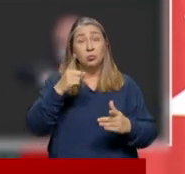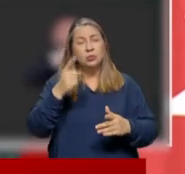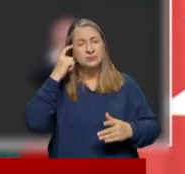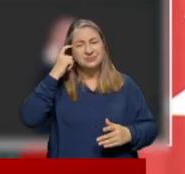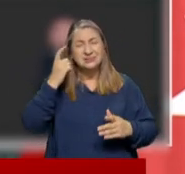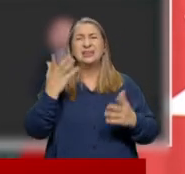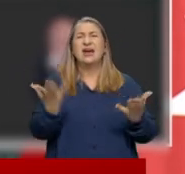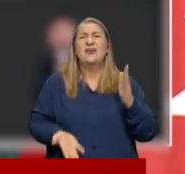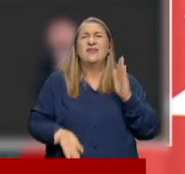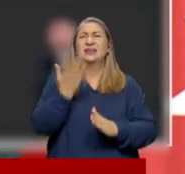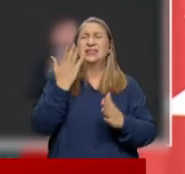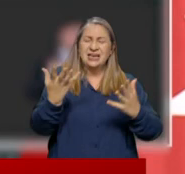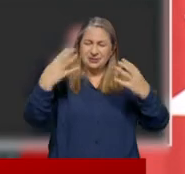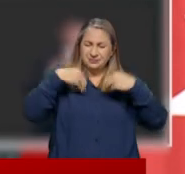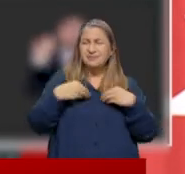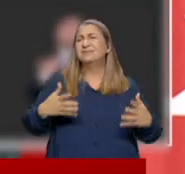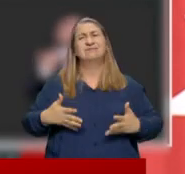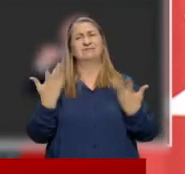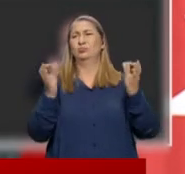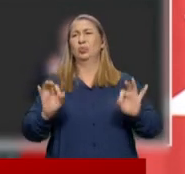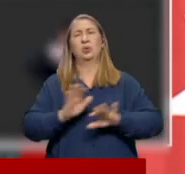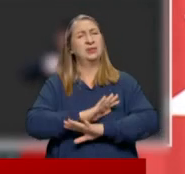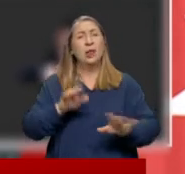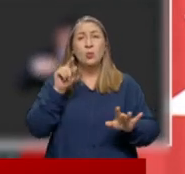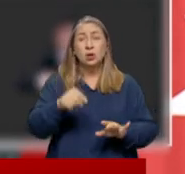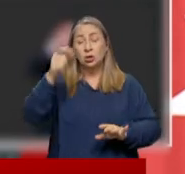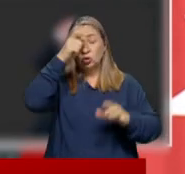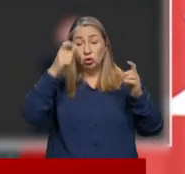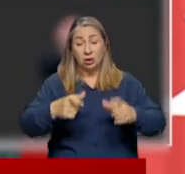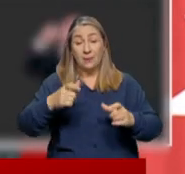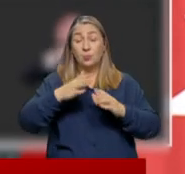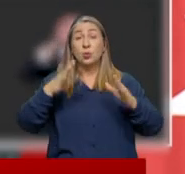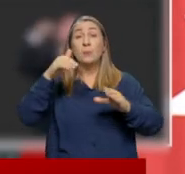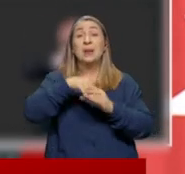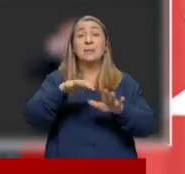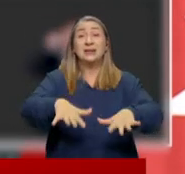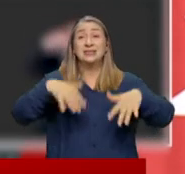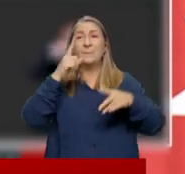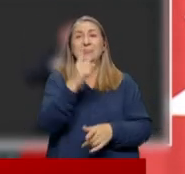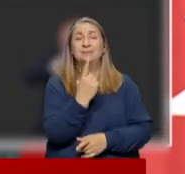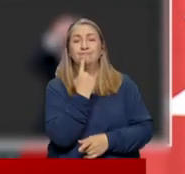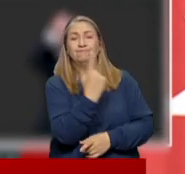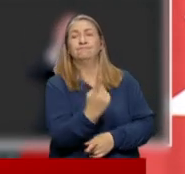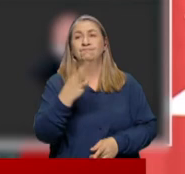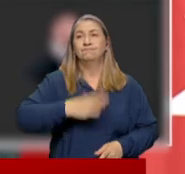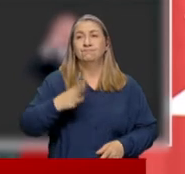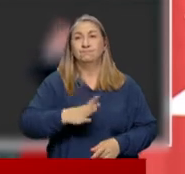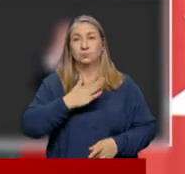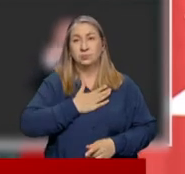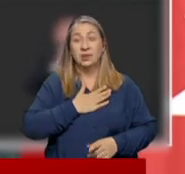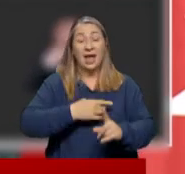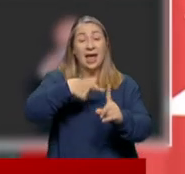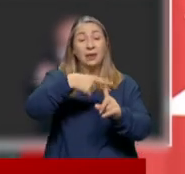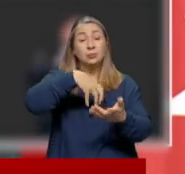boominati daha fazla taşımamız mümkün değil Burada Türkiye Büyük Millet Meclisi'ne bir çağrıda bulunmak